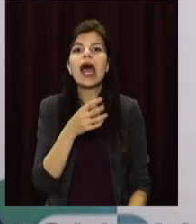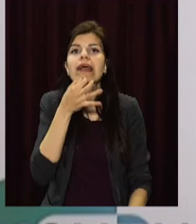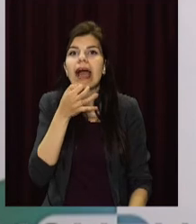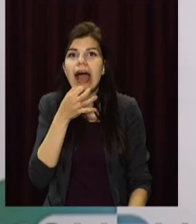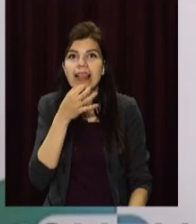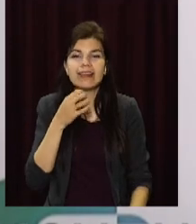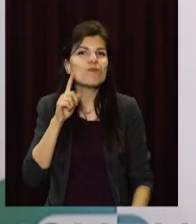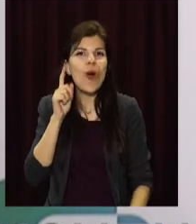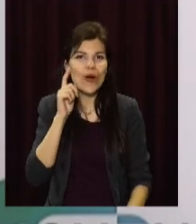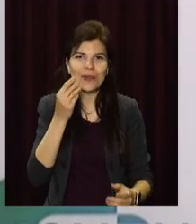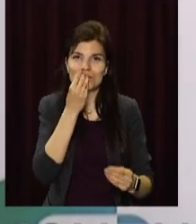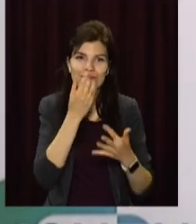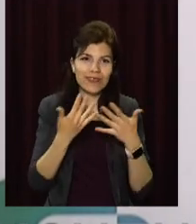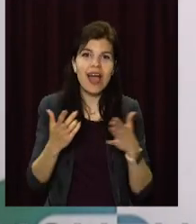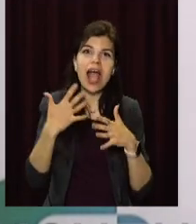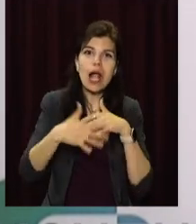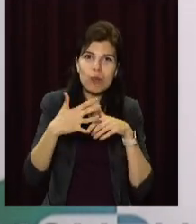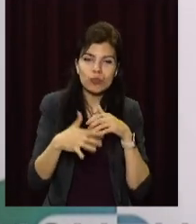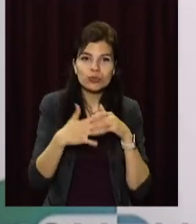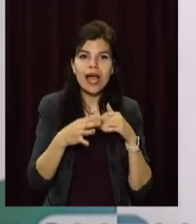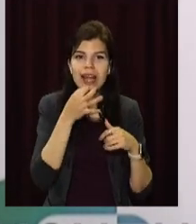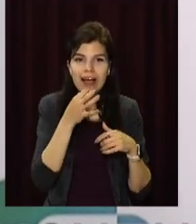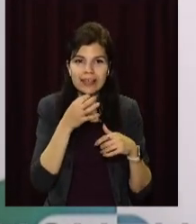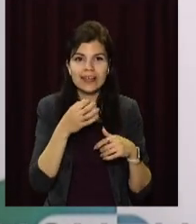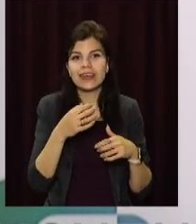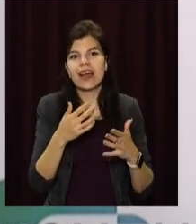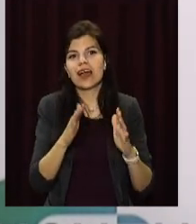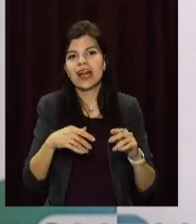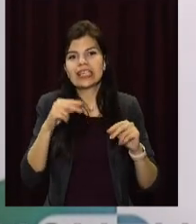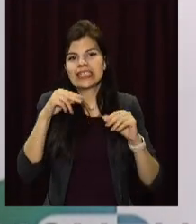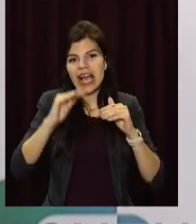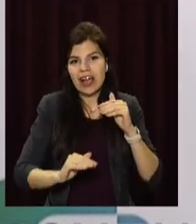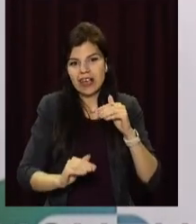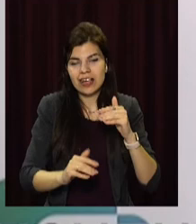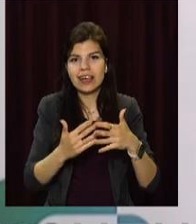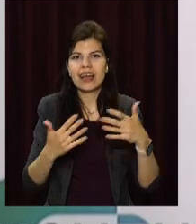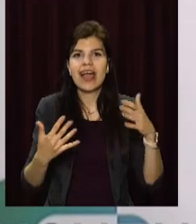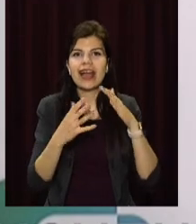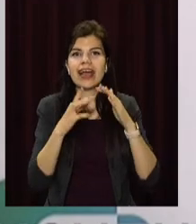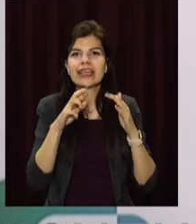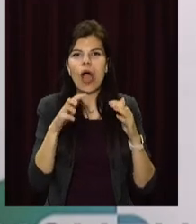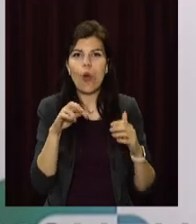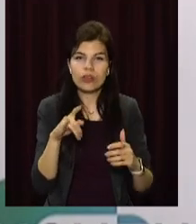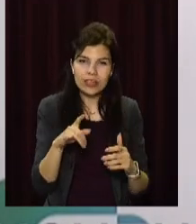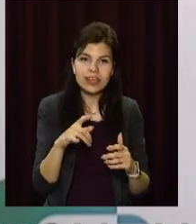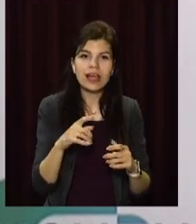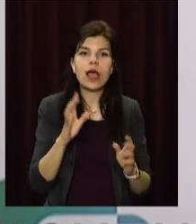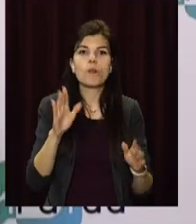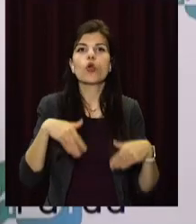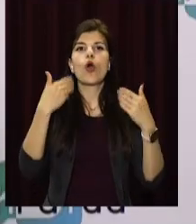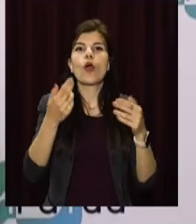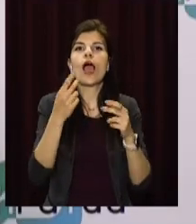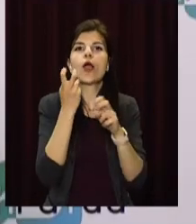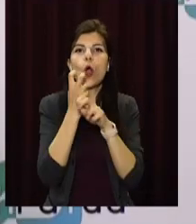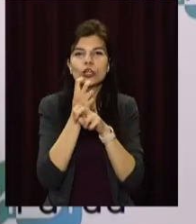очікуємо середні культури, по таким культурам, як капуста, підуть ґрунтові ягідні культури, перші кісточкові фрукти.